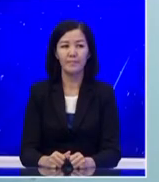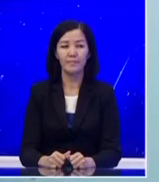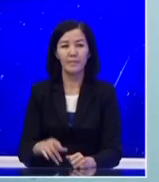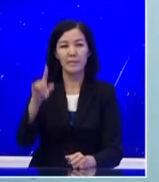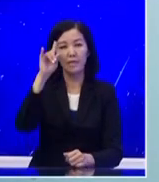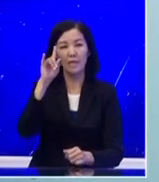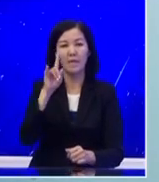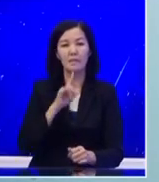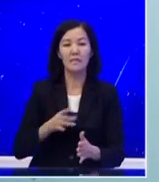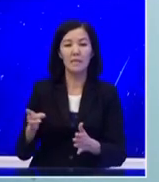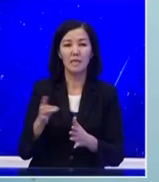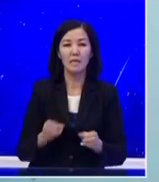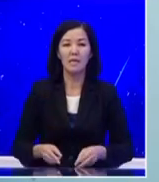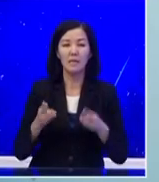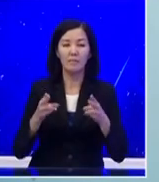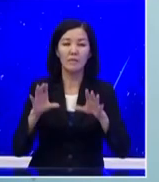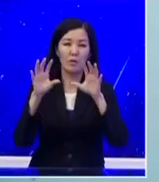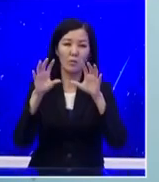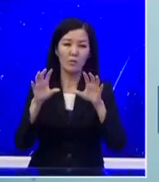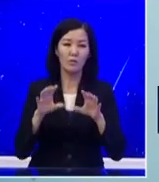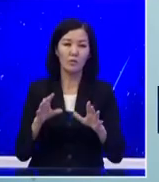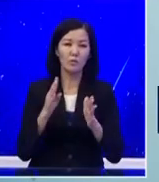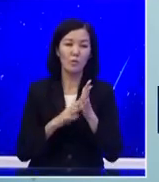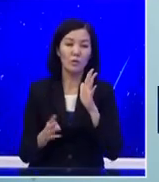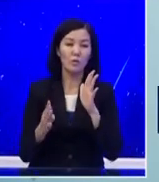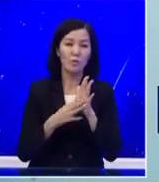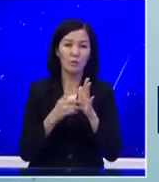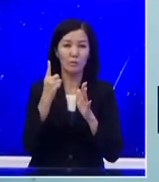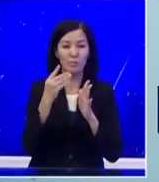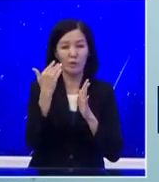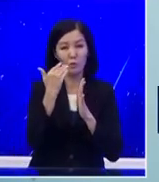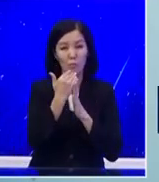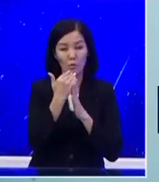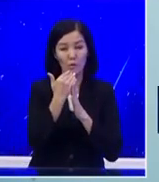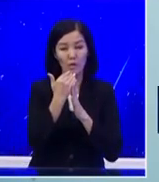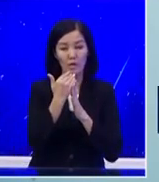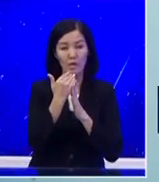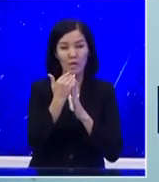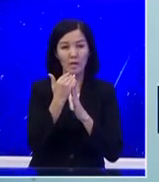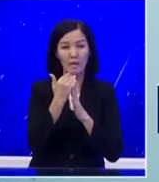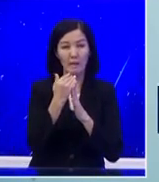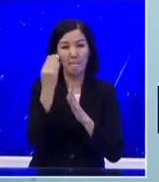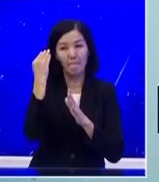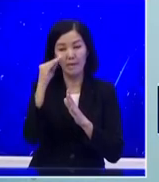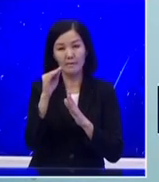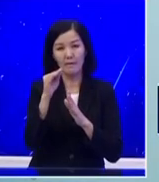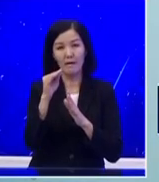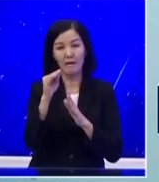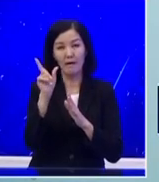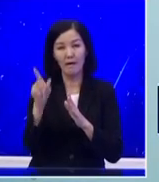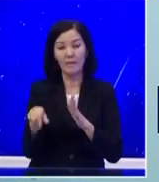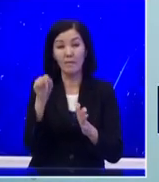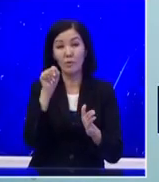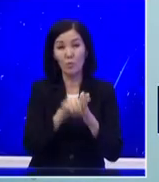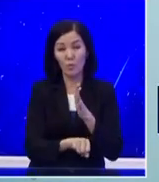Қазақстан Республикасының қылмыстық кодексінің 99-шы бабы 1-ші бөлігі, яғни басқа адамды қасақана